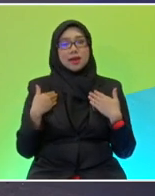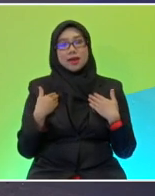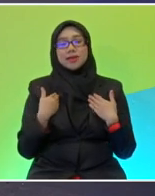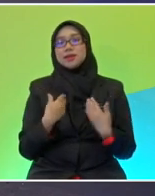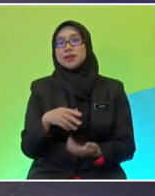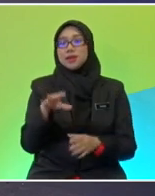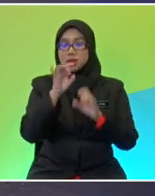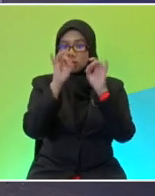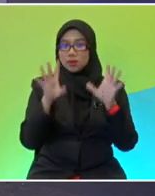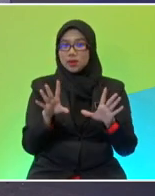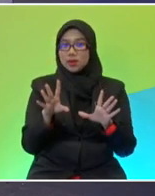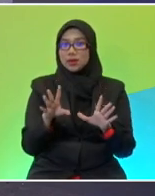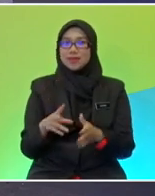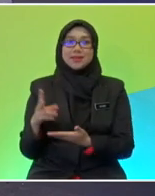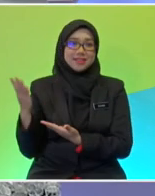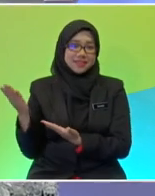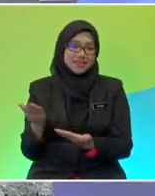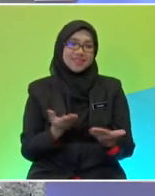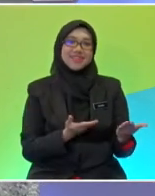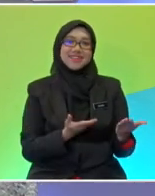marilah kita sama-sama saksikan